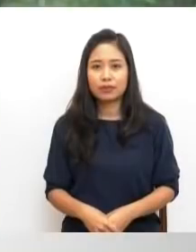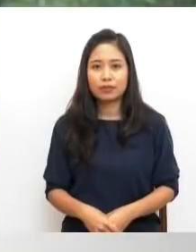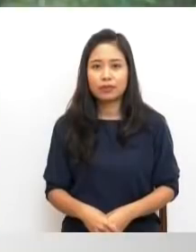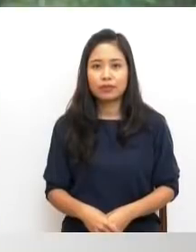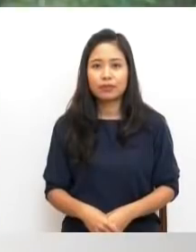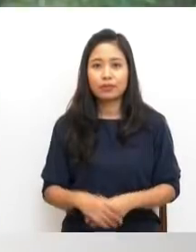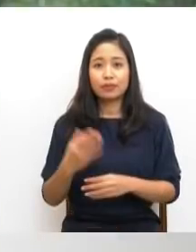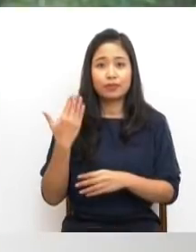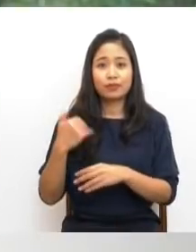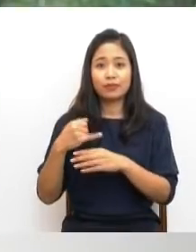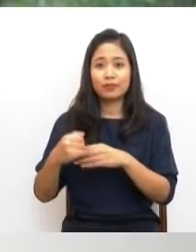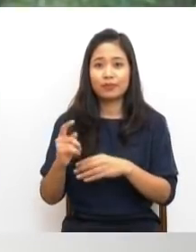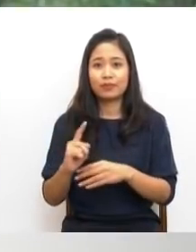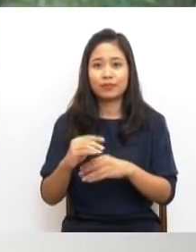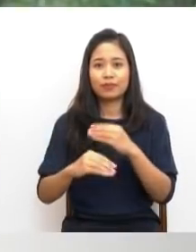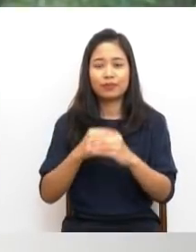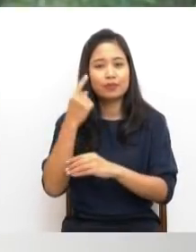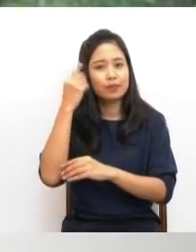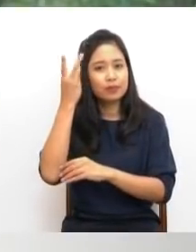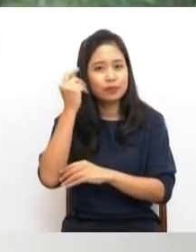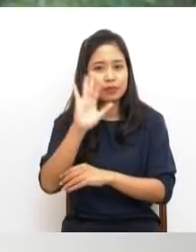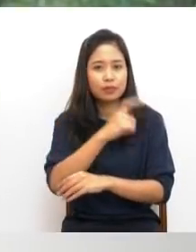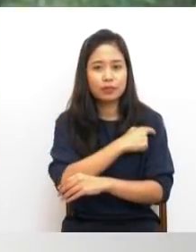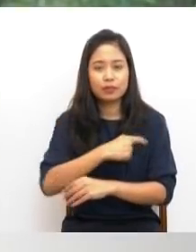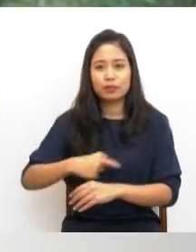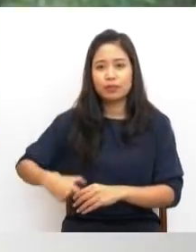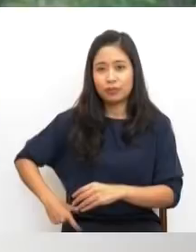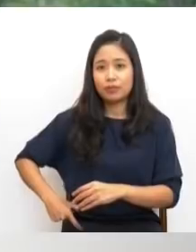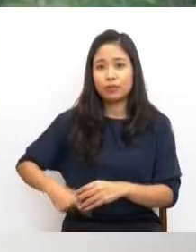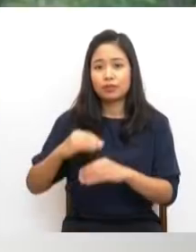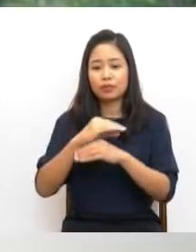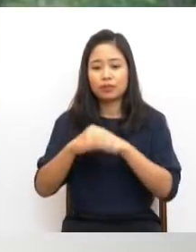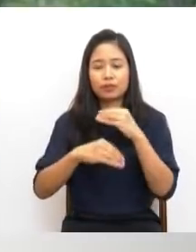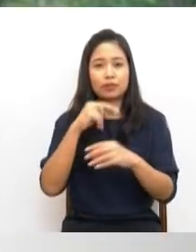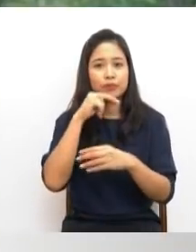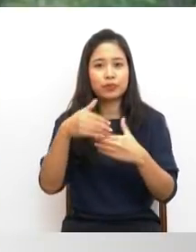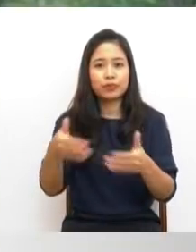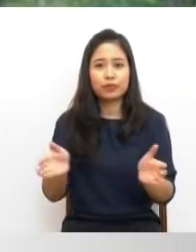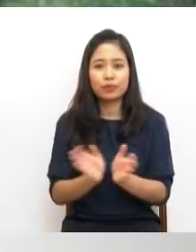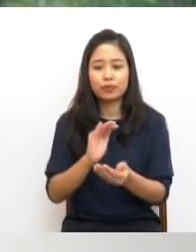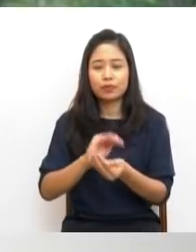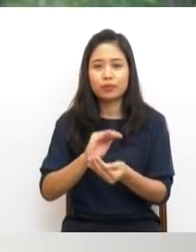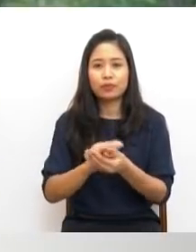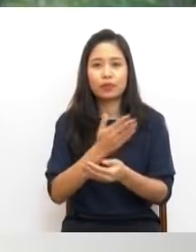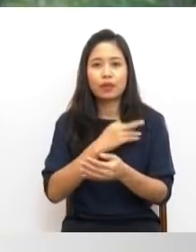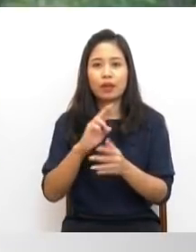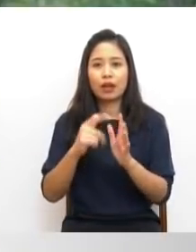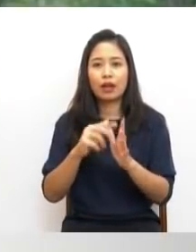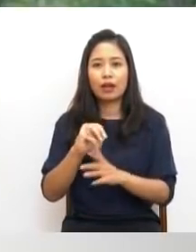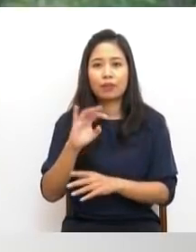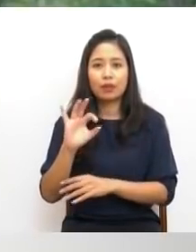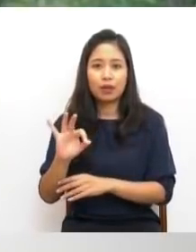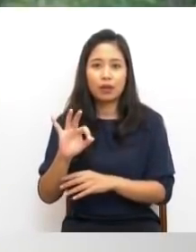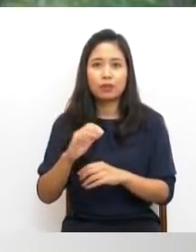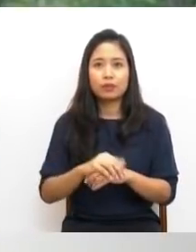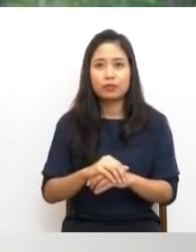และที่จบลงไปนั้นนะคะนั่นคือโครงการอันเนื่องมาจากพระราชดำริค่ะโครงการสระเก็บน้ำพระราม9นะคะท่านผู้ชมรายการผู้เช้าข่าวส